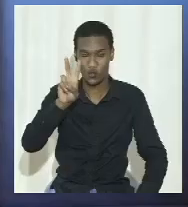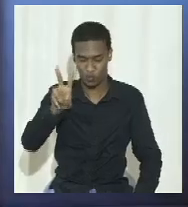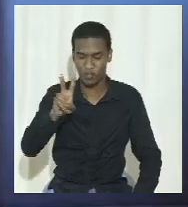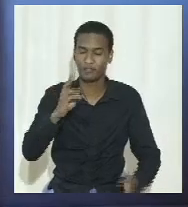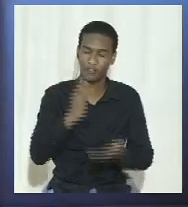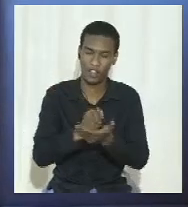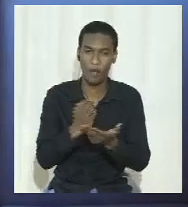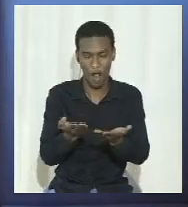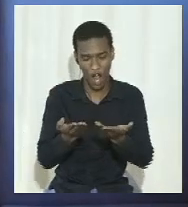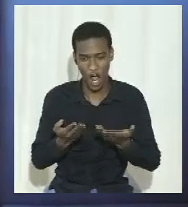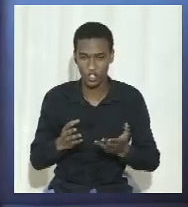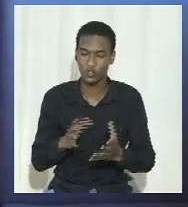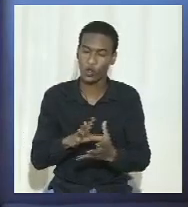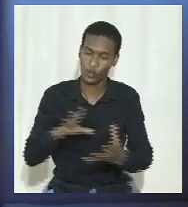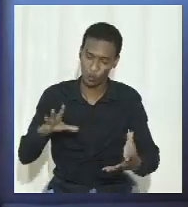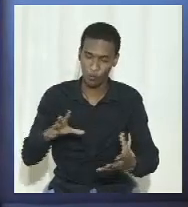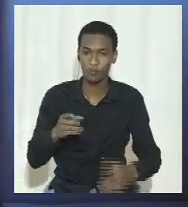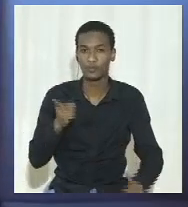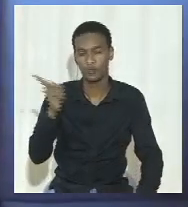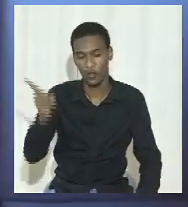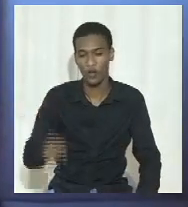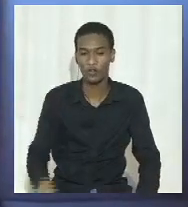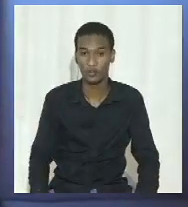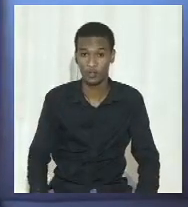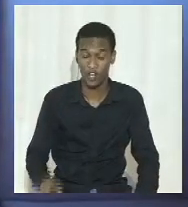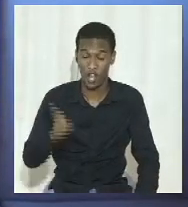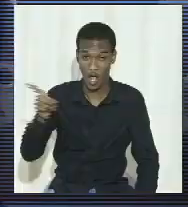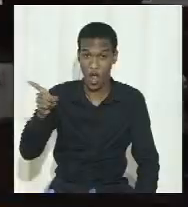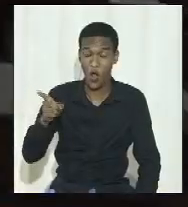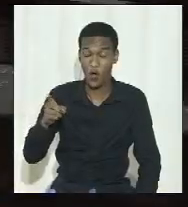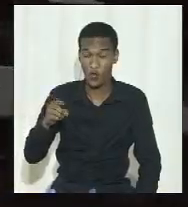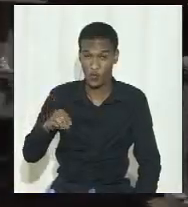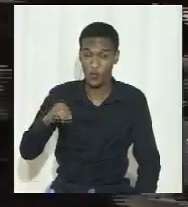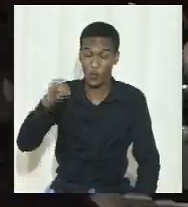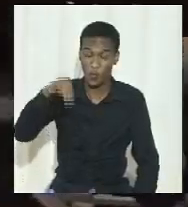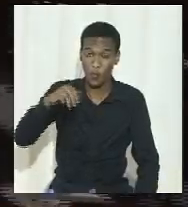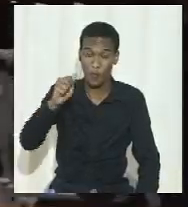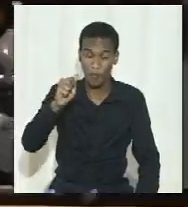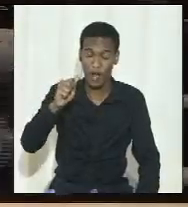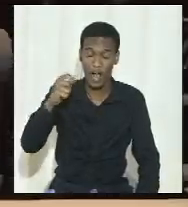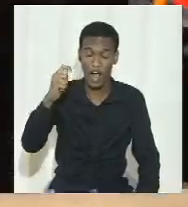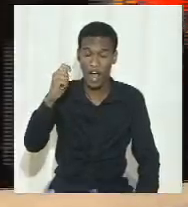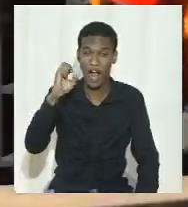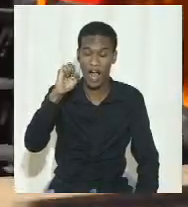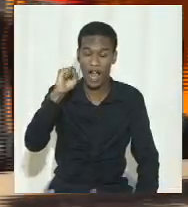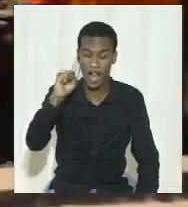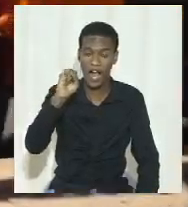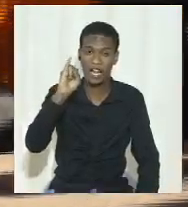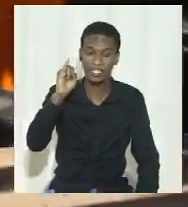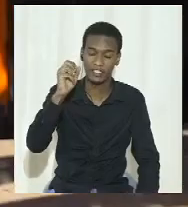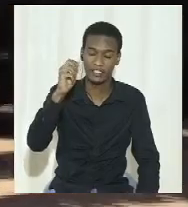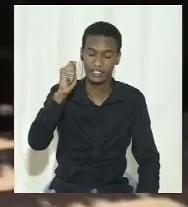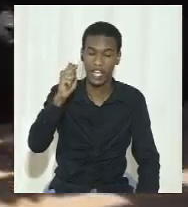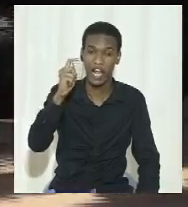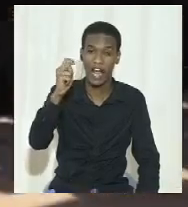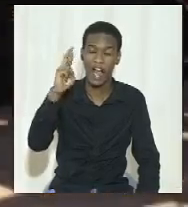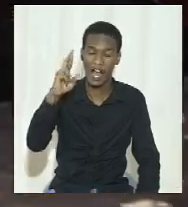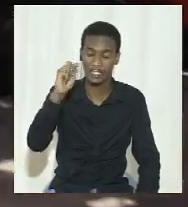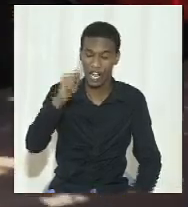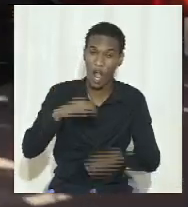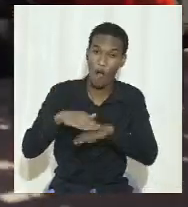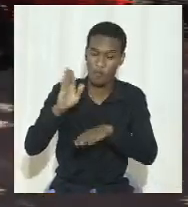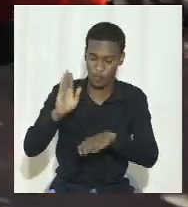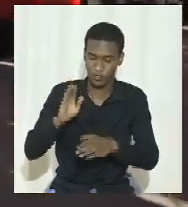mivantana amin'izany dia ny faritra Matsiatra ambony sy ny faritra Vady Vavafito Vinany. Akitro ifaharan'ny toekarena tokoa mantsy sy ny